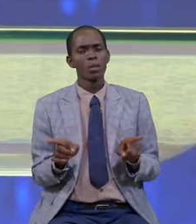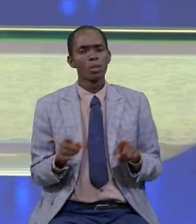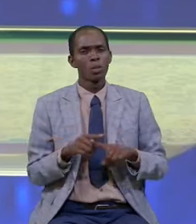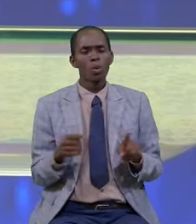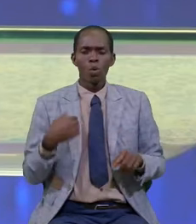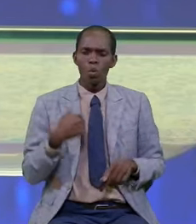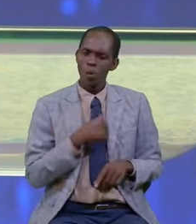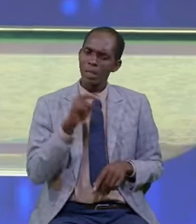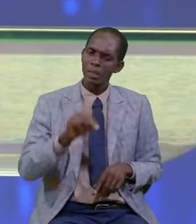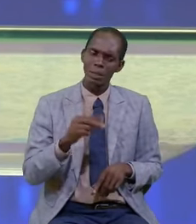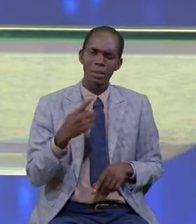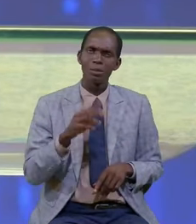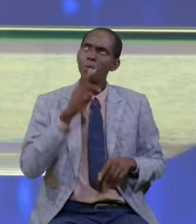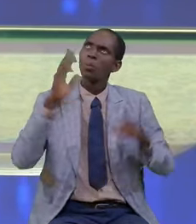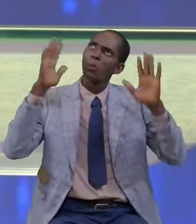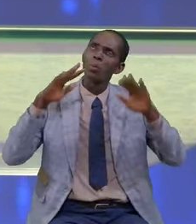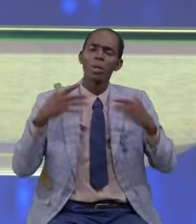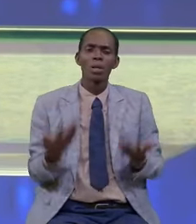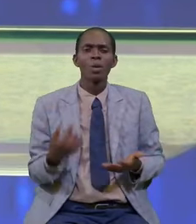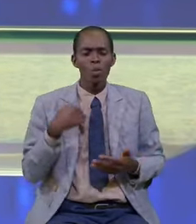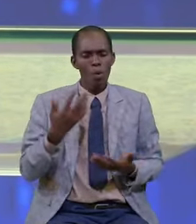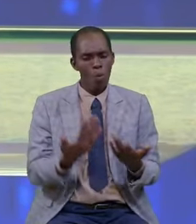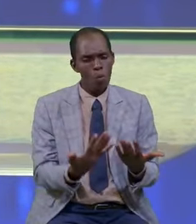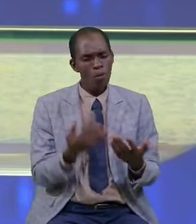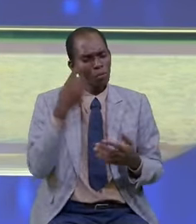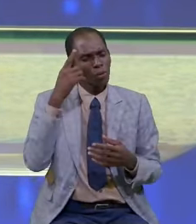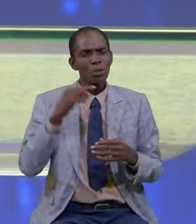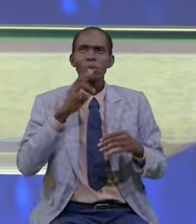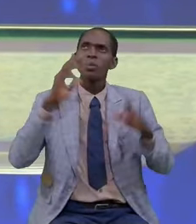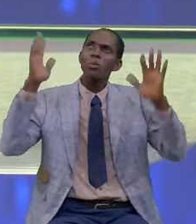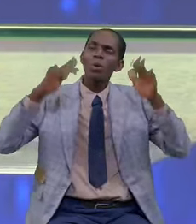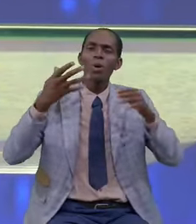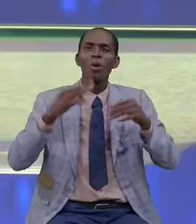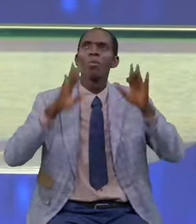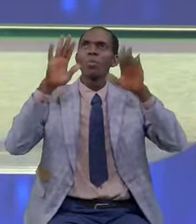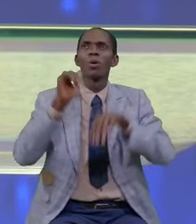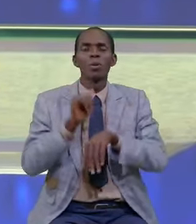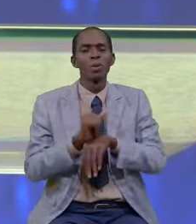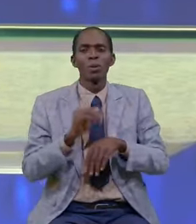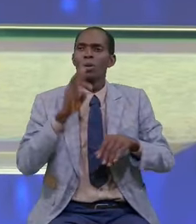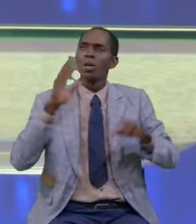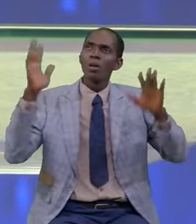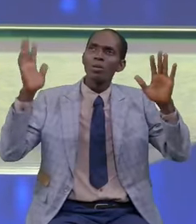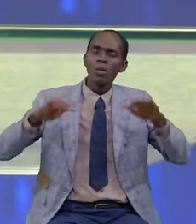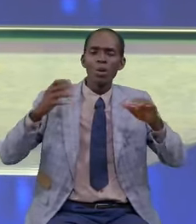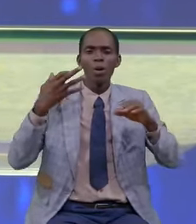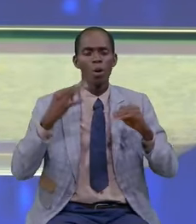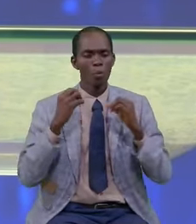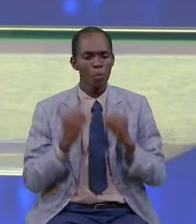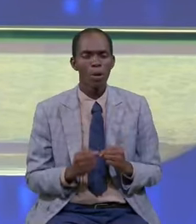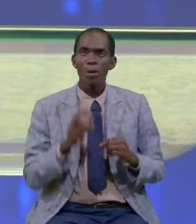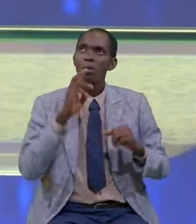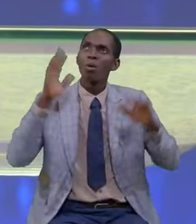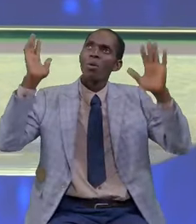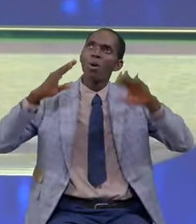nous attendons la pluie, nous attendons la pluie de miracles, la pluie de puissance, la pluie de rafraîchissement,